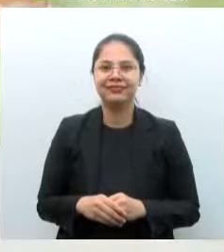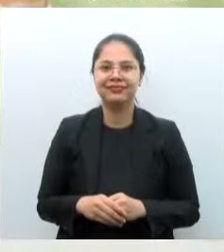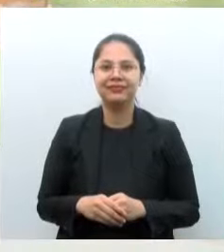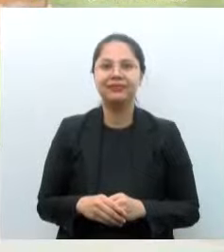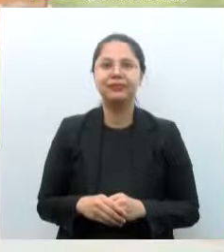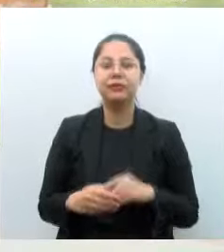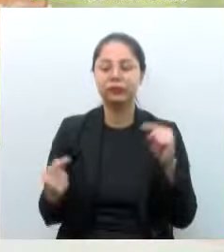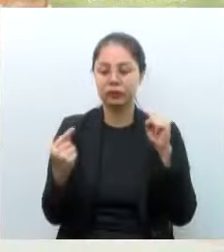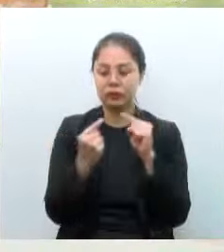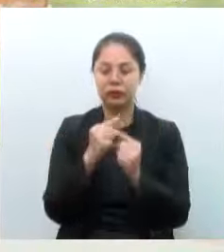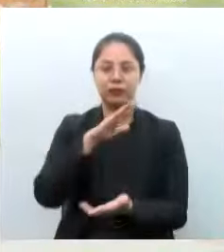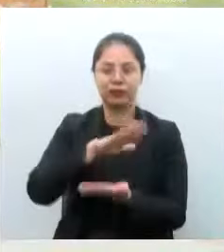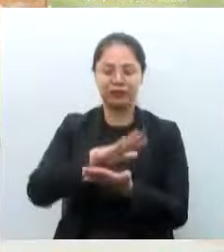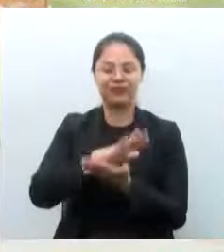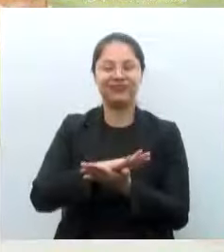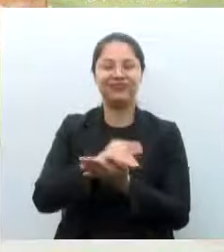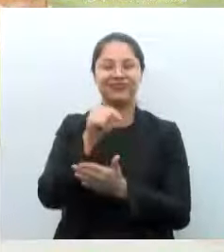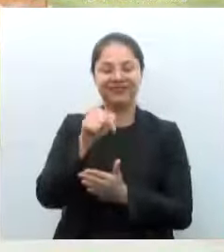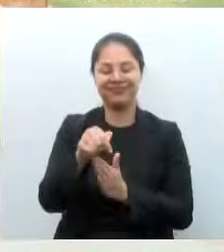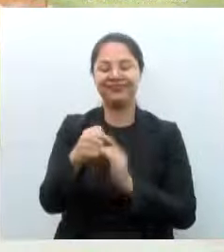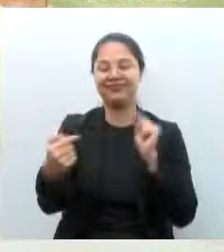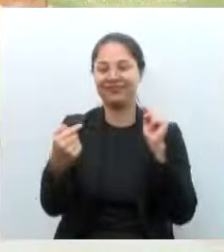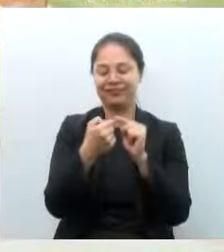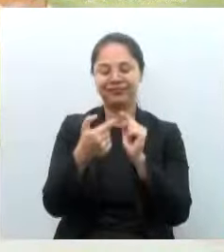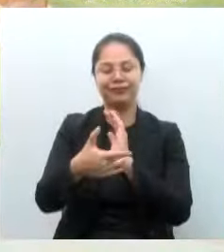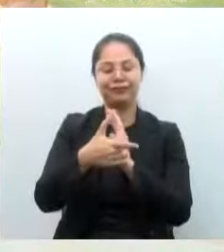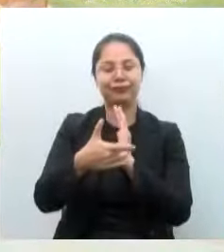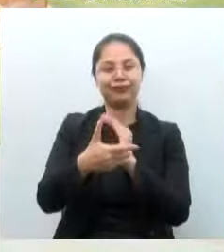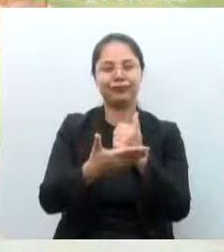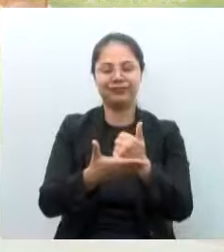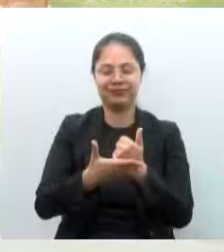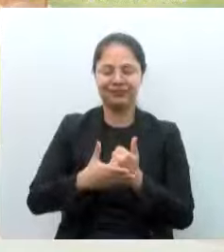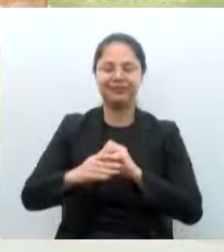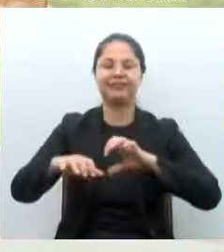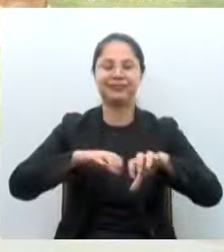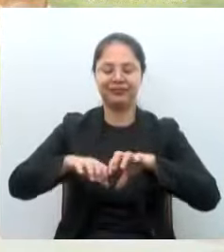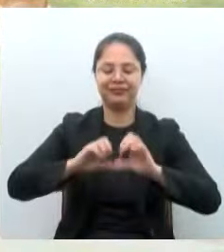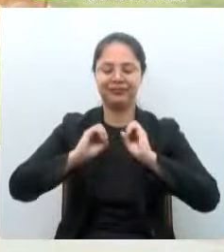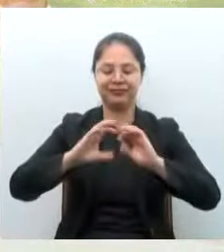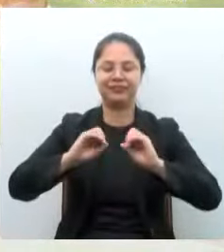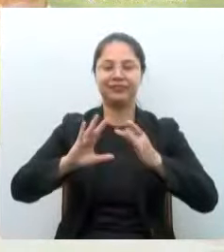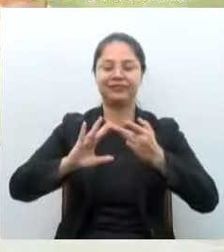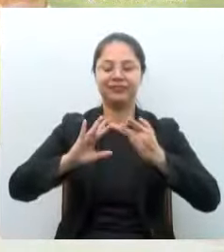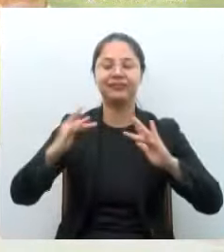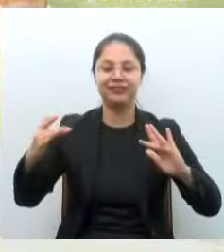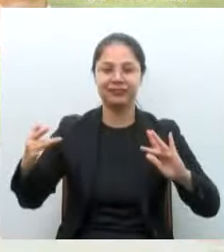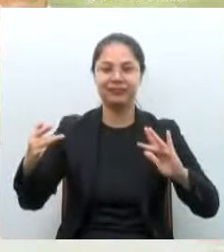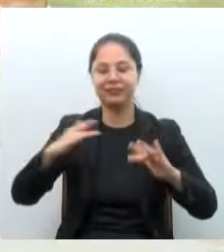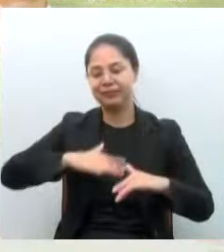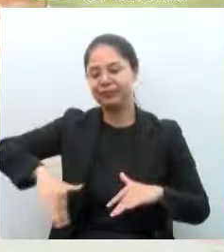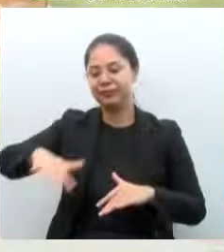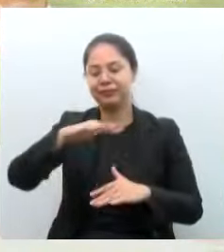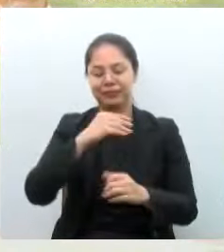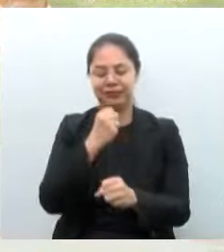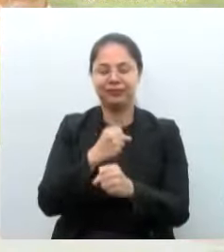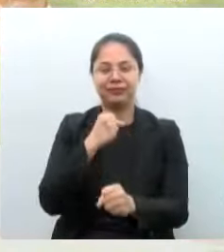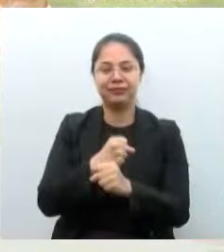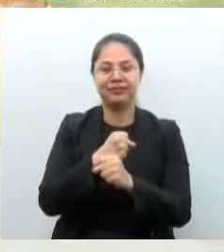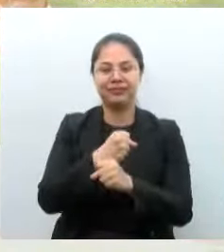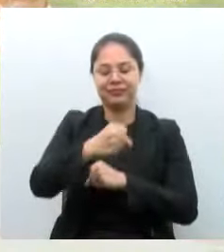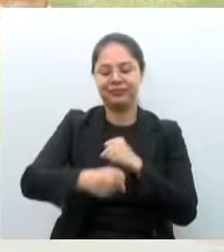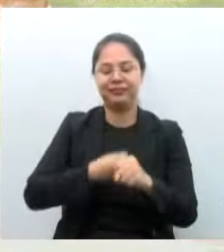ปากเกร็ด Learning Cyber เป็นนวัตกรรมการบริหารจัดการเรียนรู้ออนไลน์ที่ถูกสร้างขึ้นมาตั้งแ